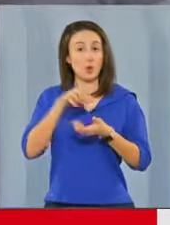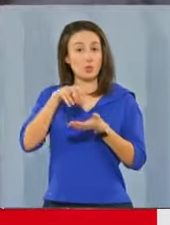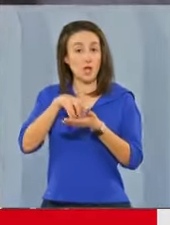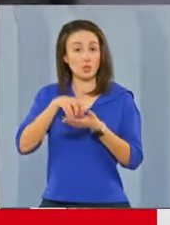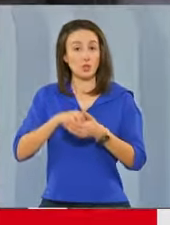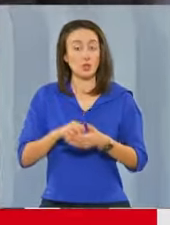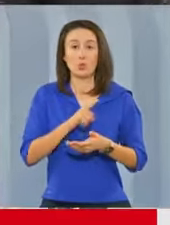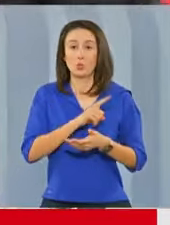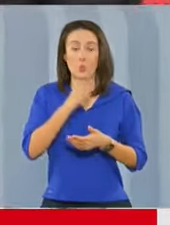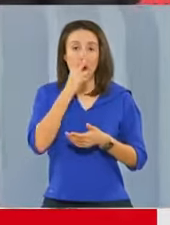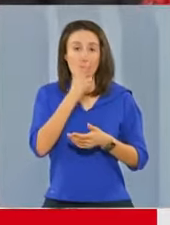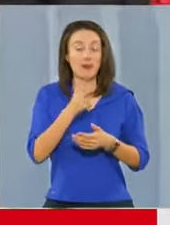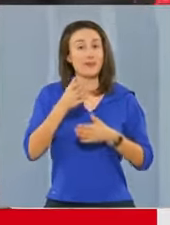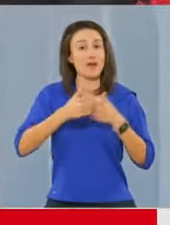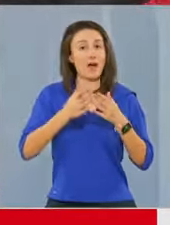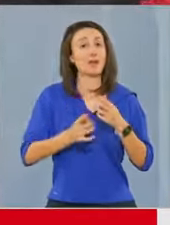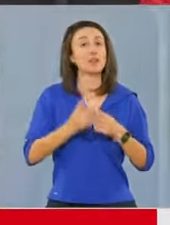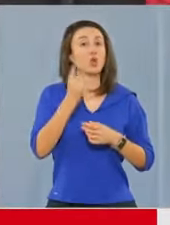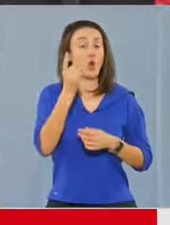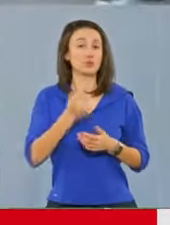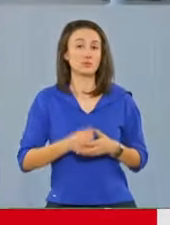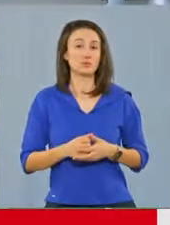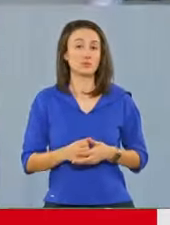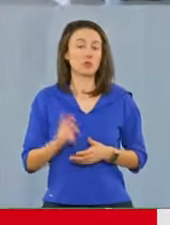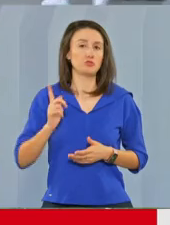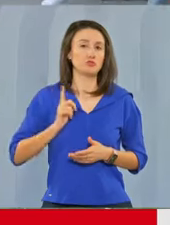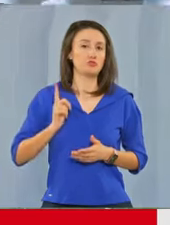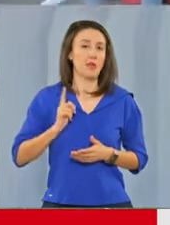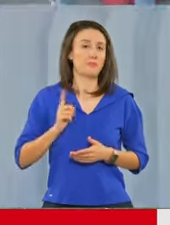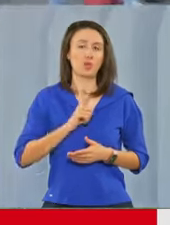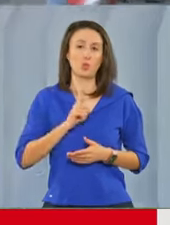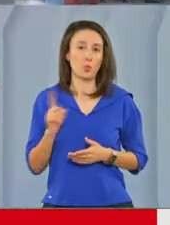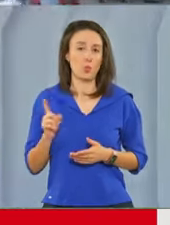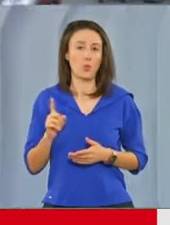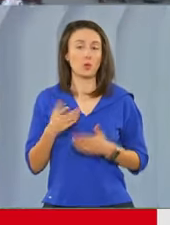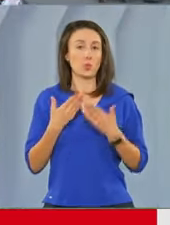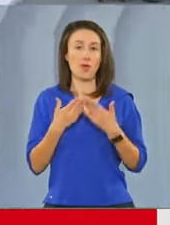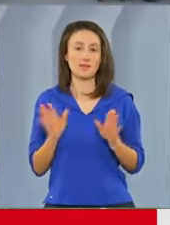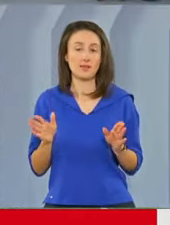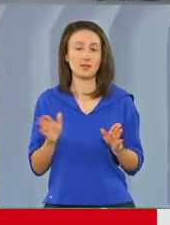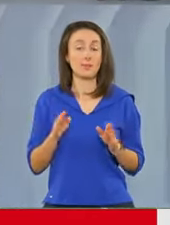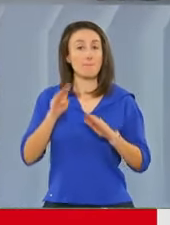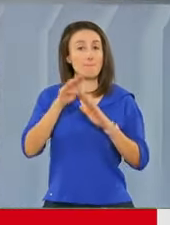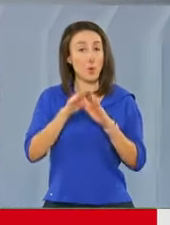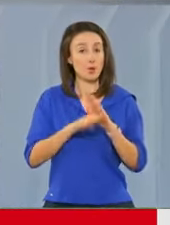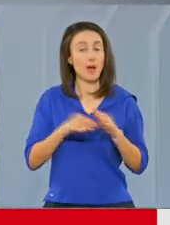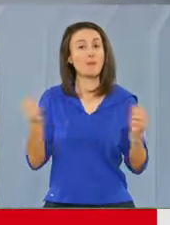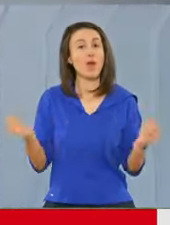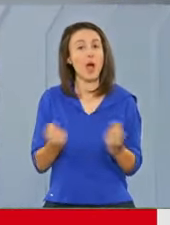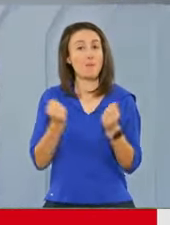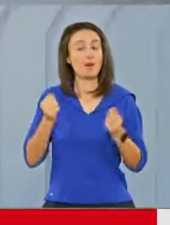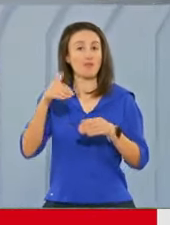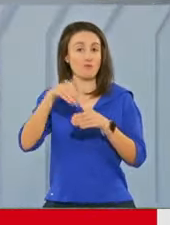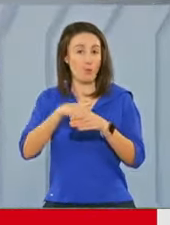sector nu apare gara de nord. Stai puțin că încă nu au lansat programele de